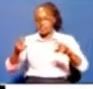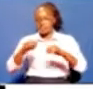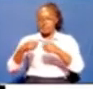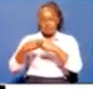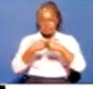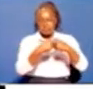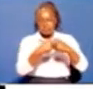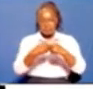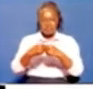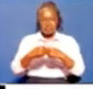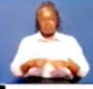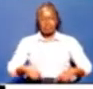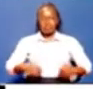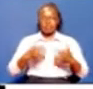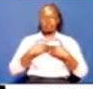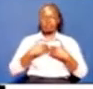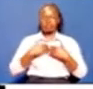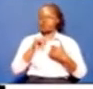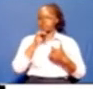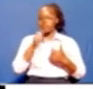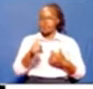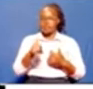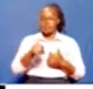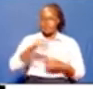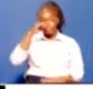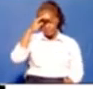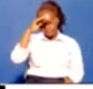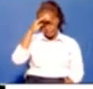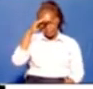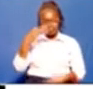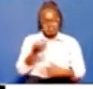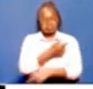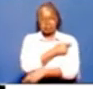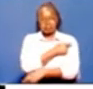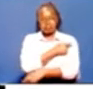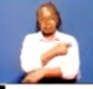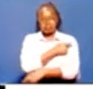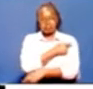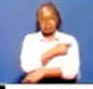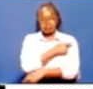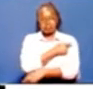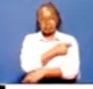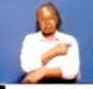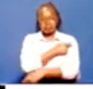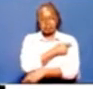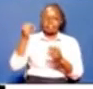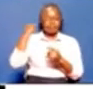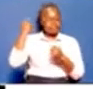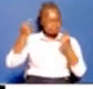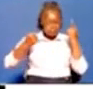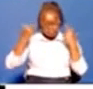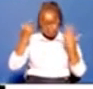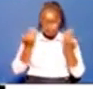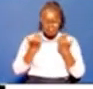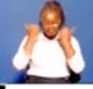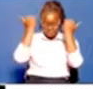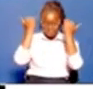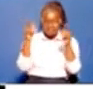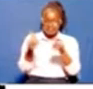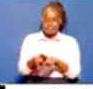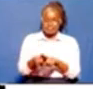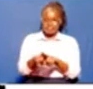maishani badala ya kujiingiza kwenye uraibu wa mihadarati ambao baadaye husababisha msongo wa mawazo. Uchunguzi uliofanywa